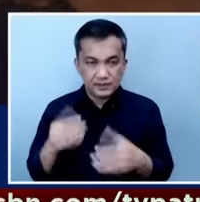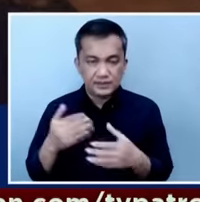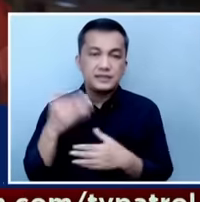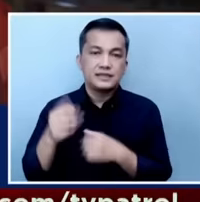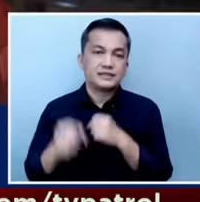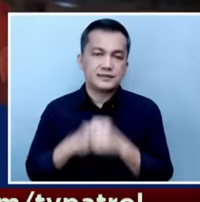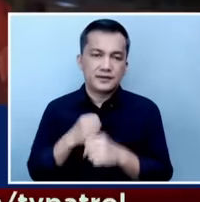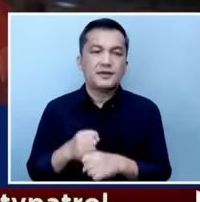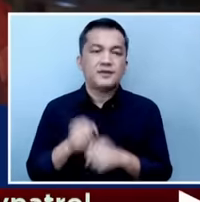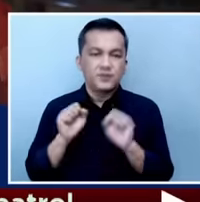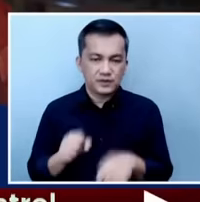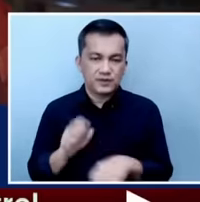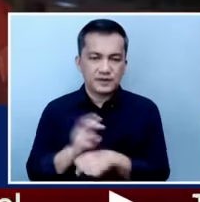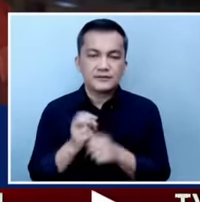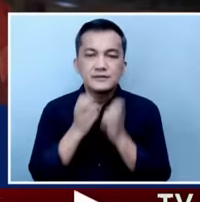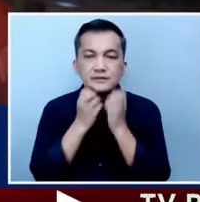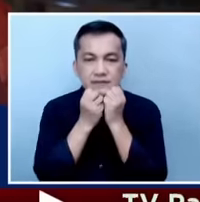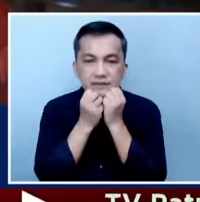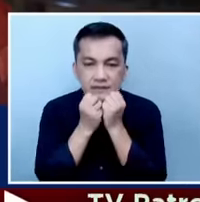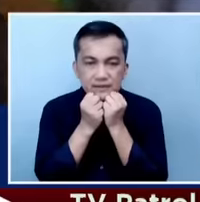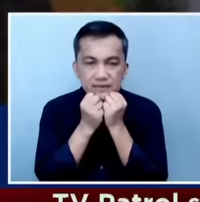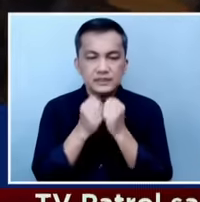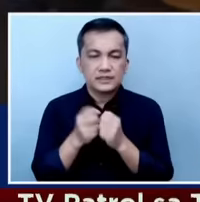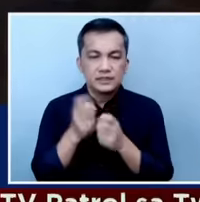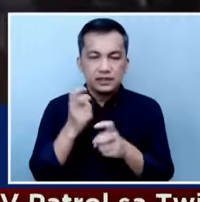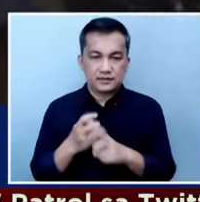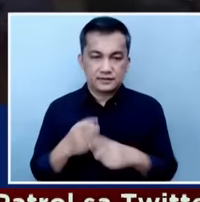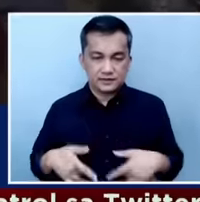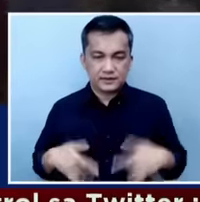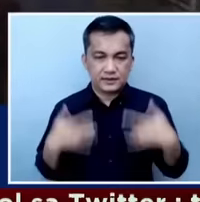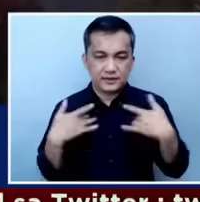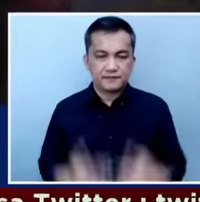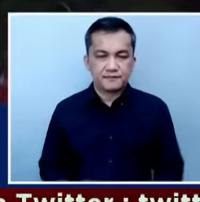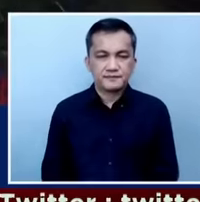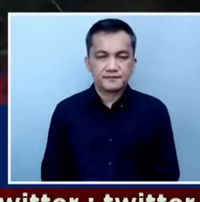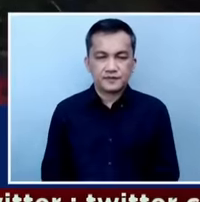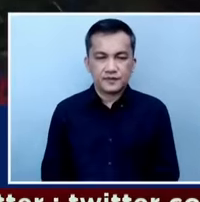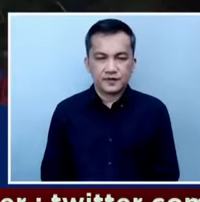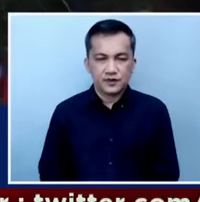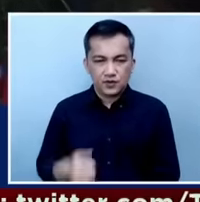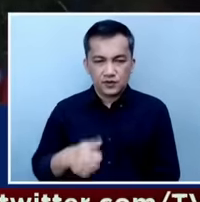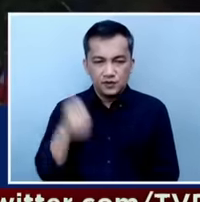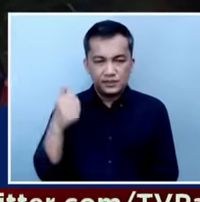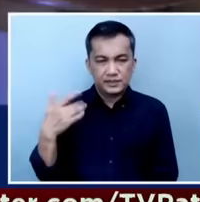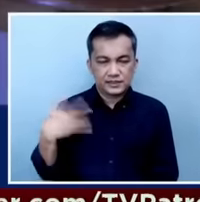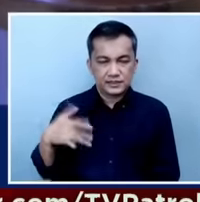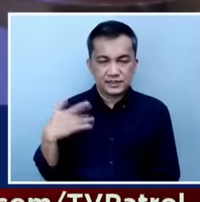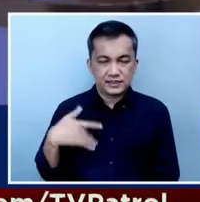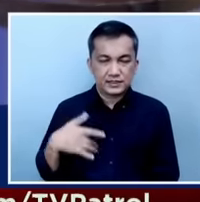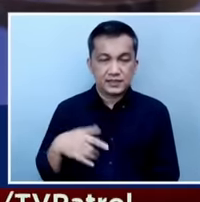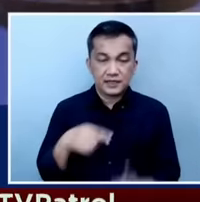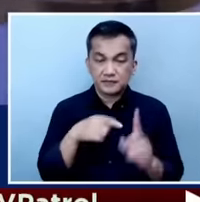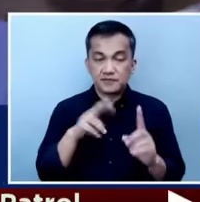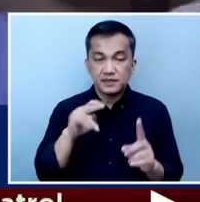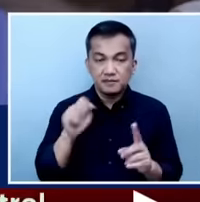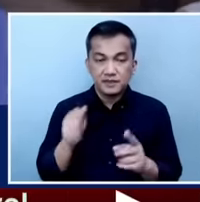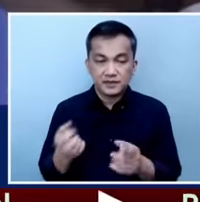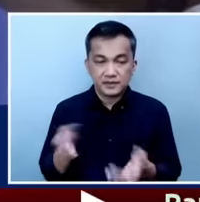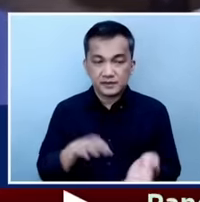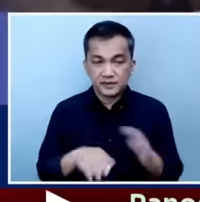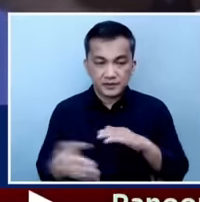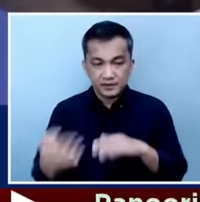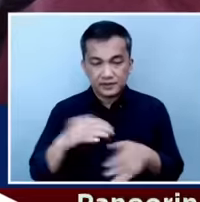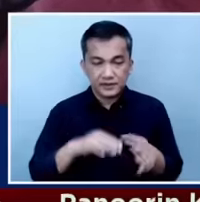para makatipid tayo dahil sa hirap ng buhay ngayon. Naging winning discarded tip number 1 ni Melba sa pagliligpit ng mga